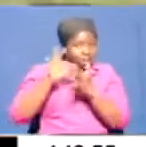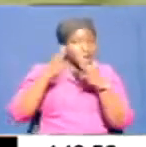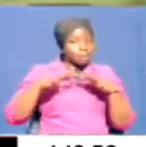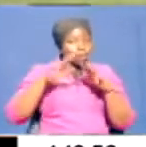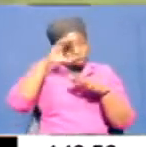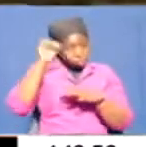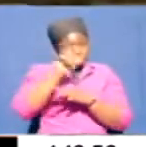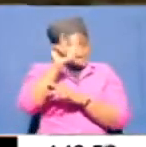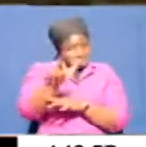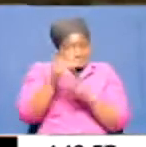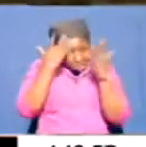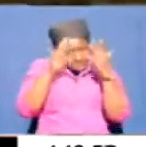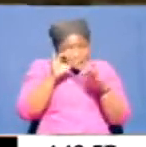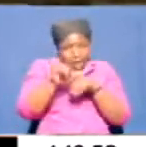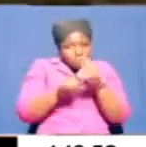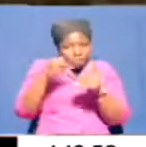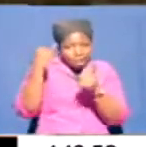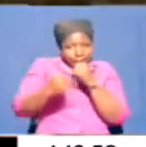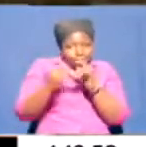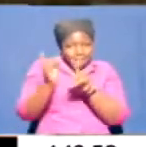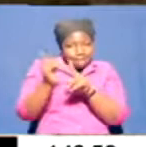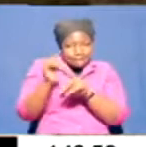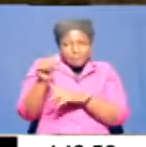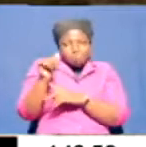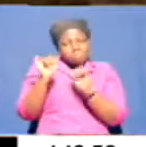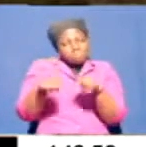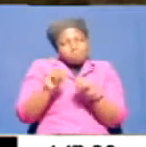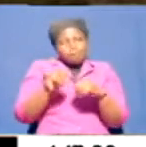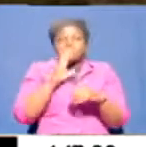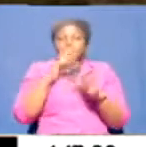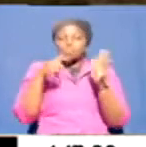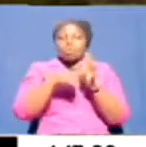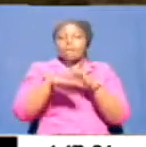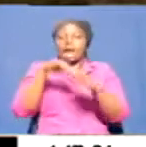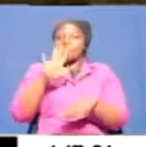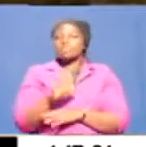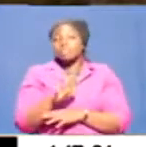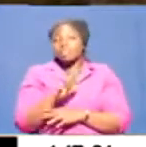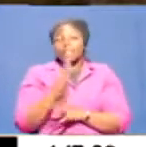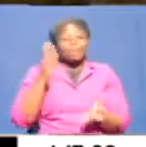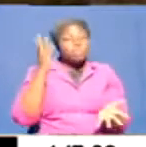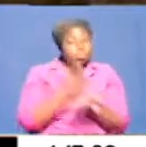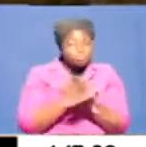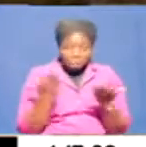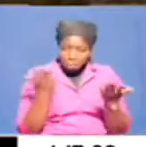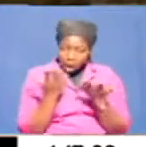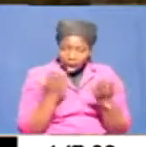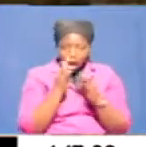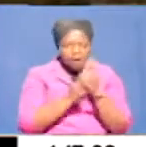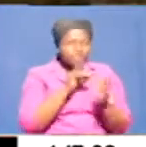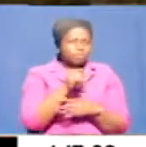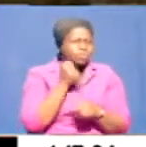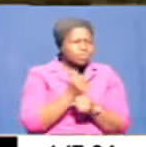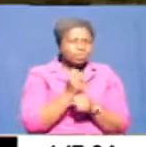be locked out. Ukweli ni kwamba ikiwa hutafanya hivyo kufikia tarehe 21,